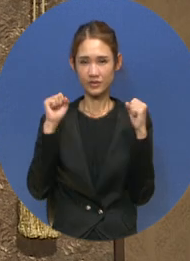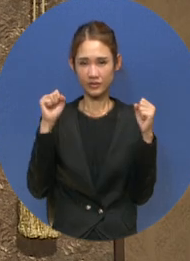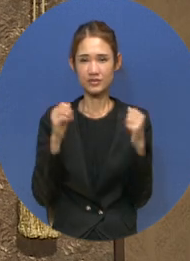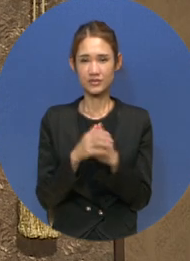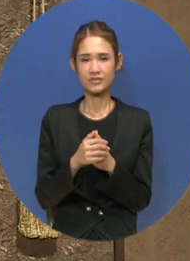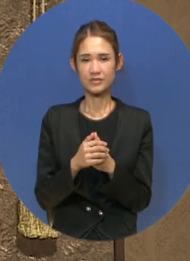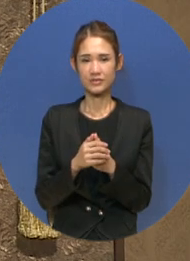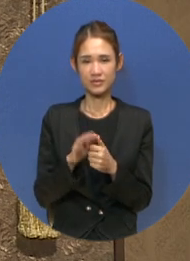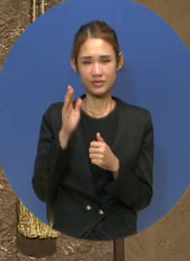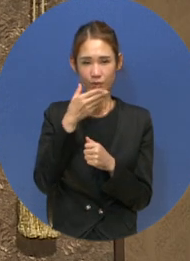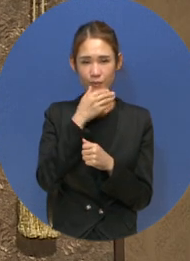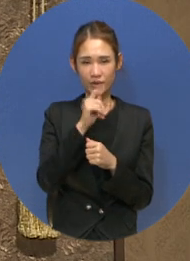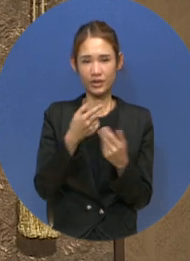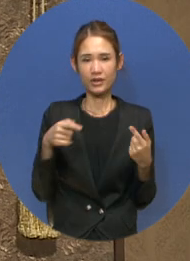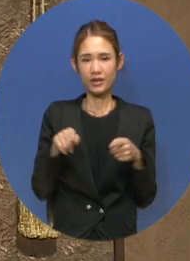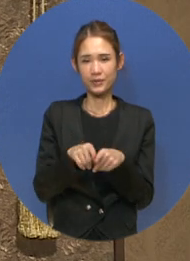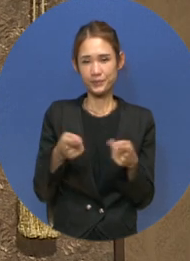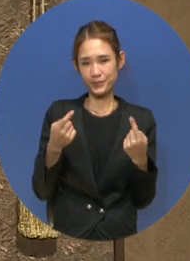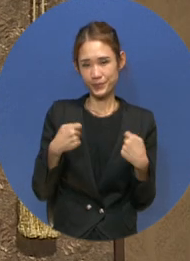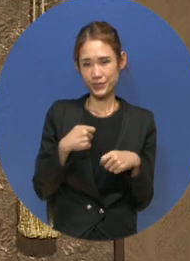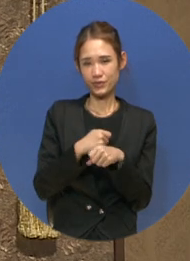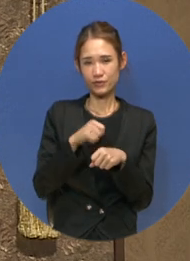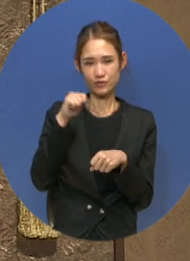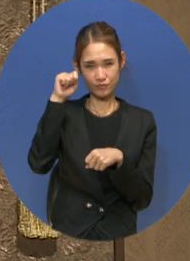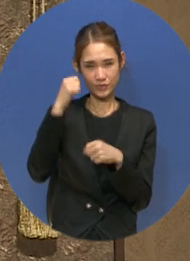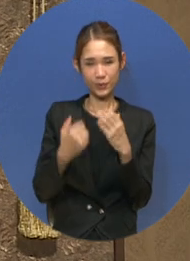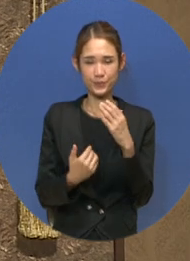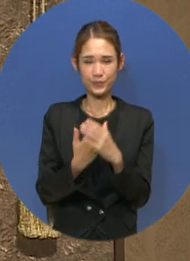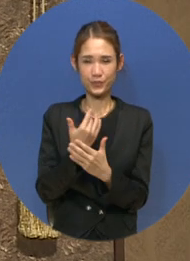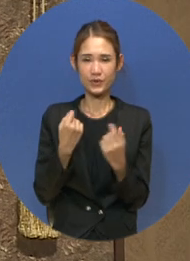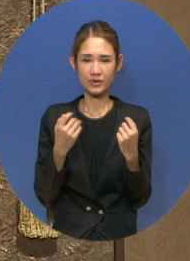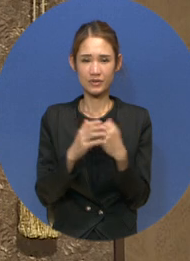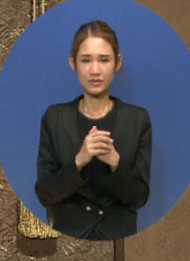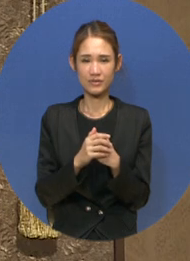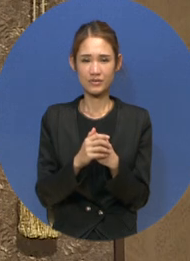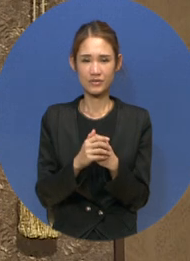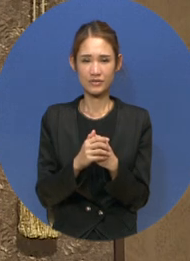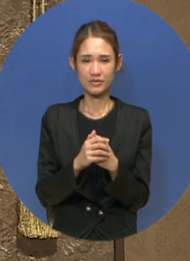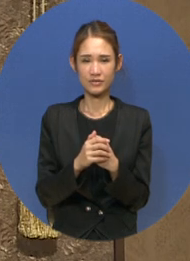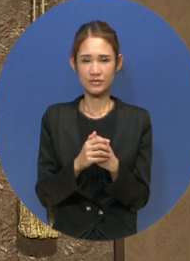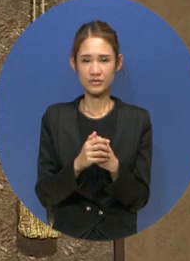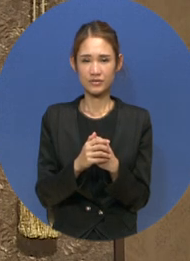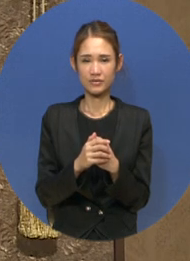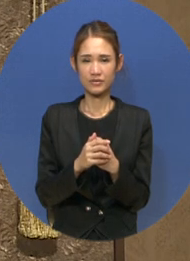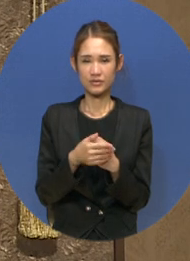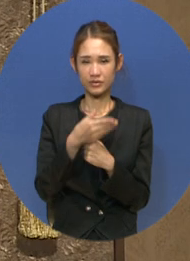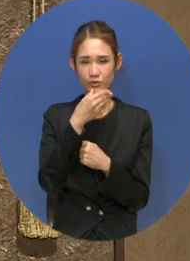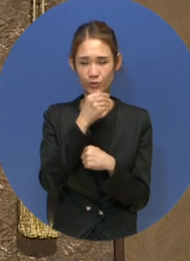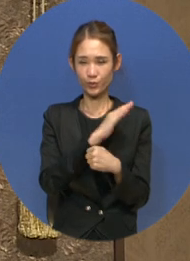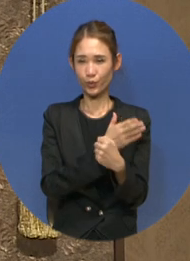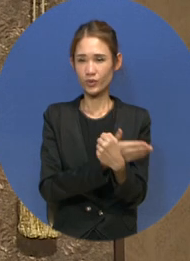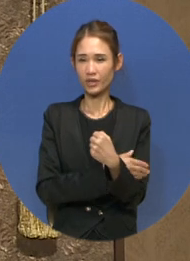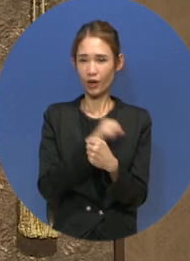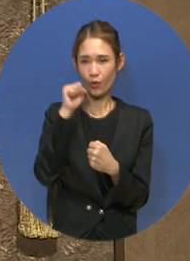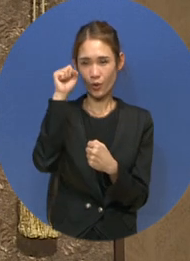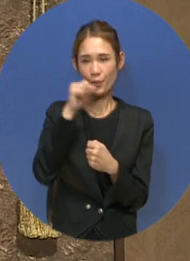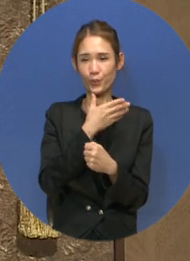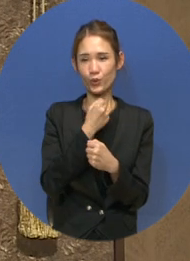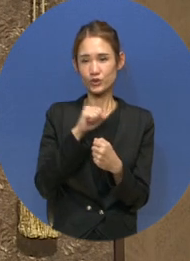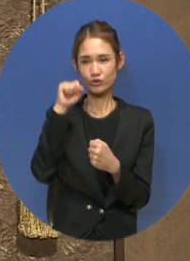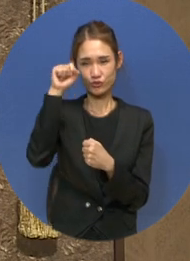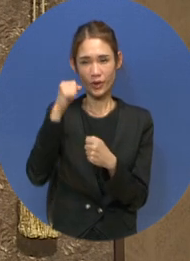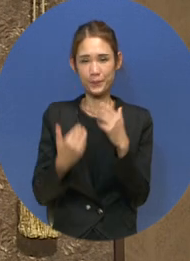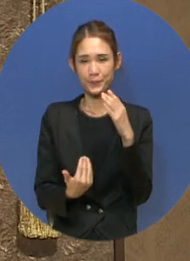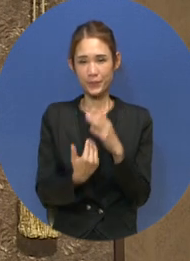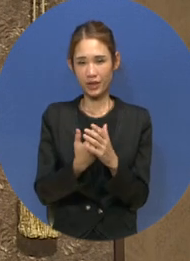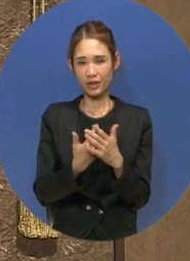운동에 이제 복지 TV가 함께하고 네. 예. 그런 운동이 일어날 수 있는 소위 얘기하는 복지권 운동, 복지 운동이